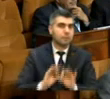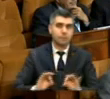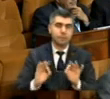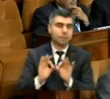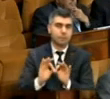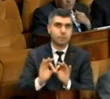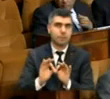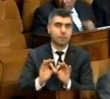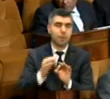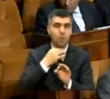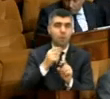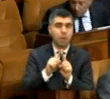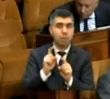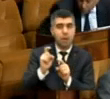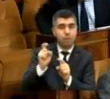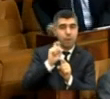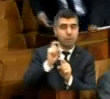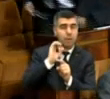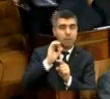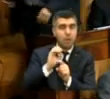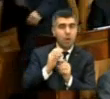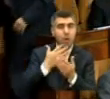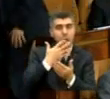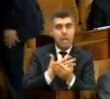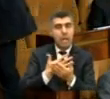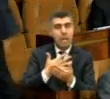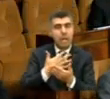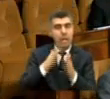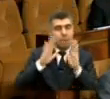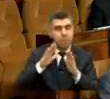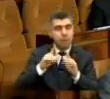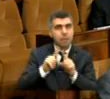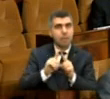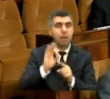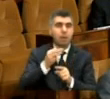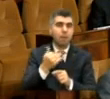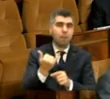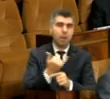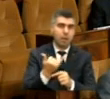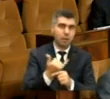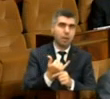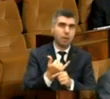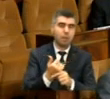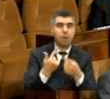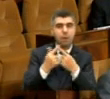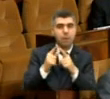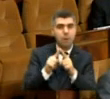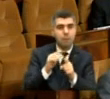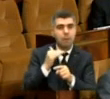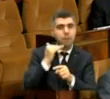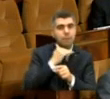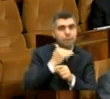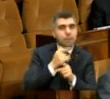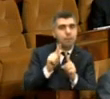الراتب لا يرقى حتى إلى مستوى الحد الأدنى للأجور. لذلك سيد الوزير يجب التعجيل بتحسين